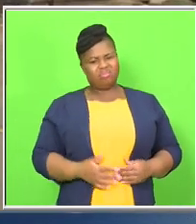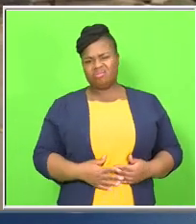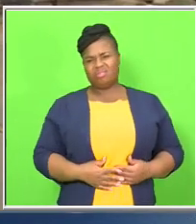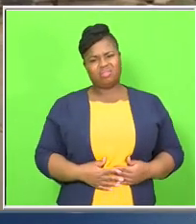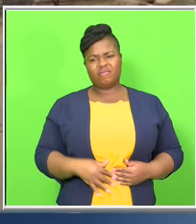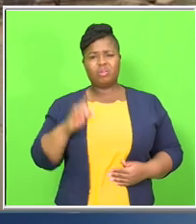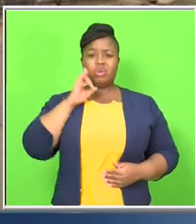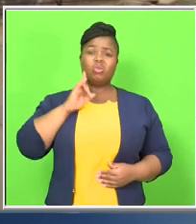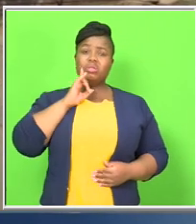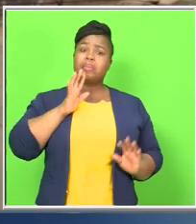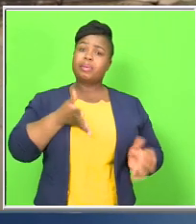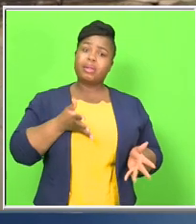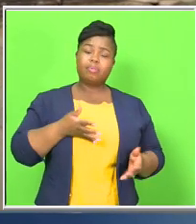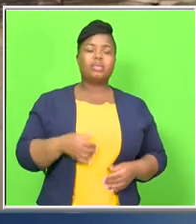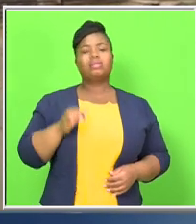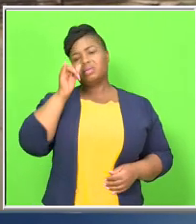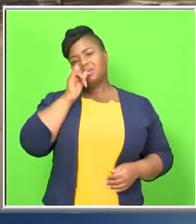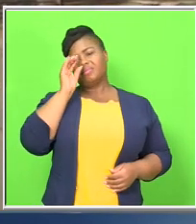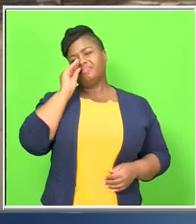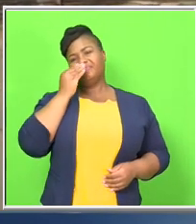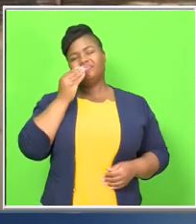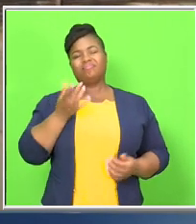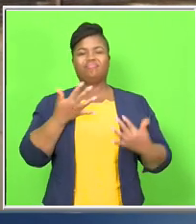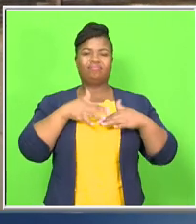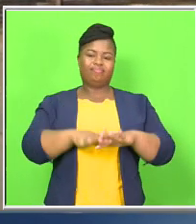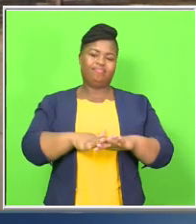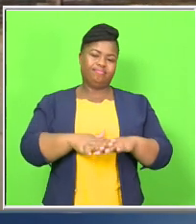zesa ma hostela kwelike. Ikebengu zishangene.